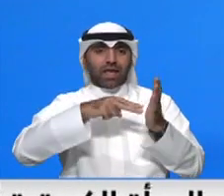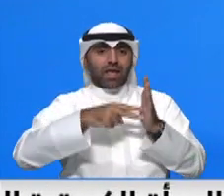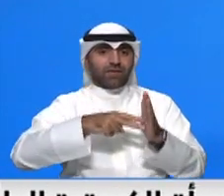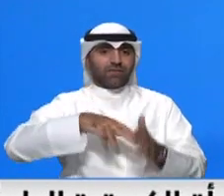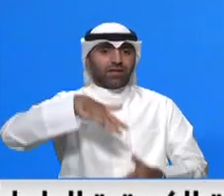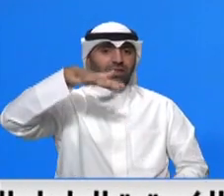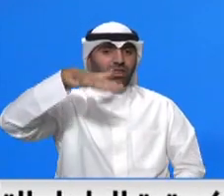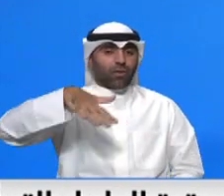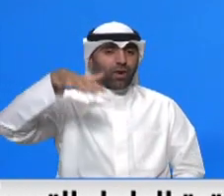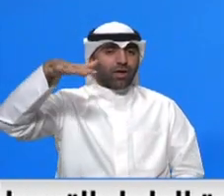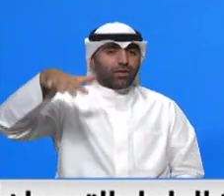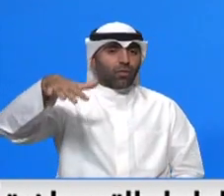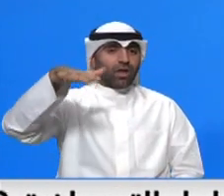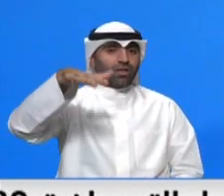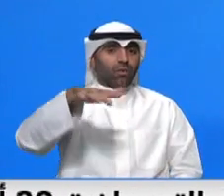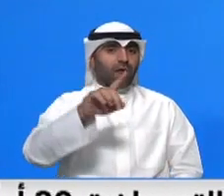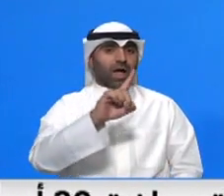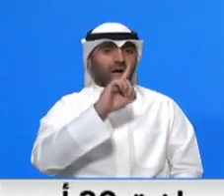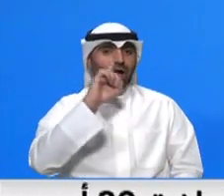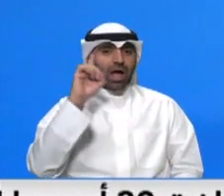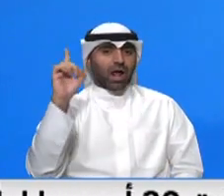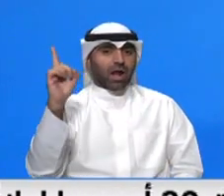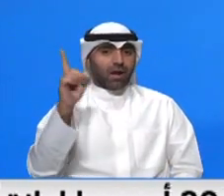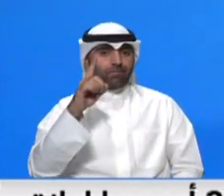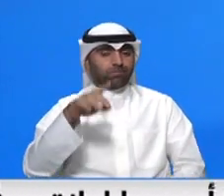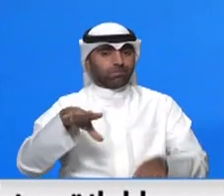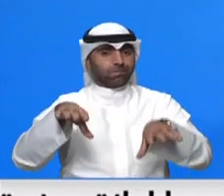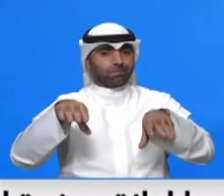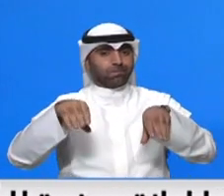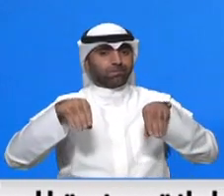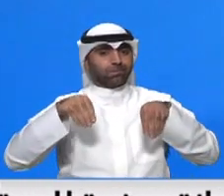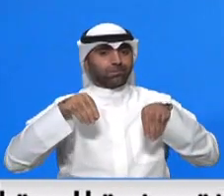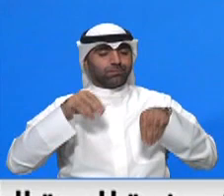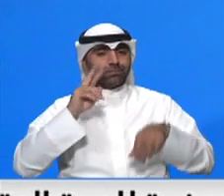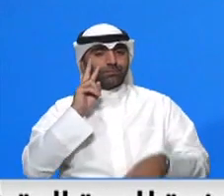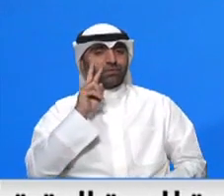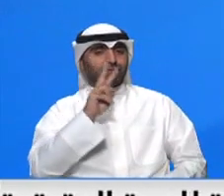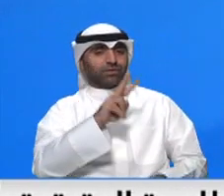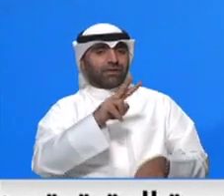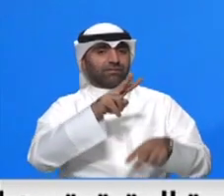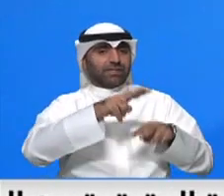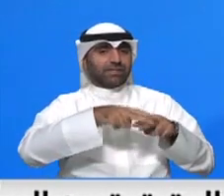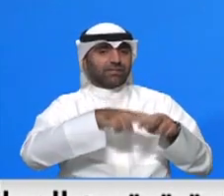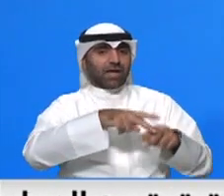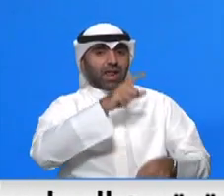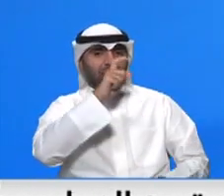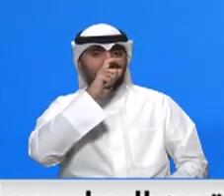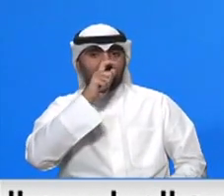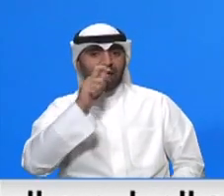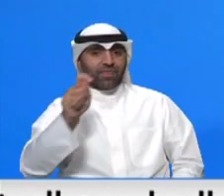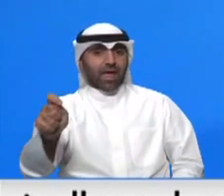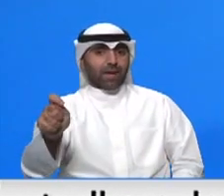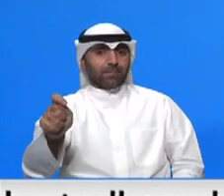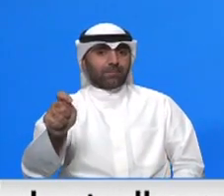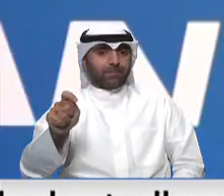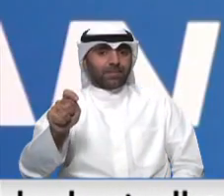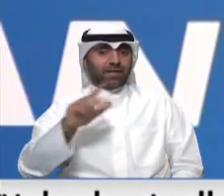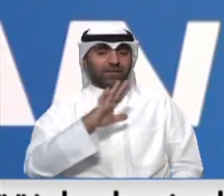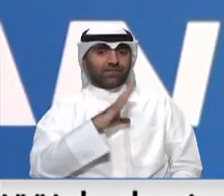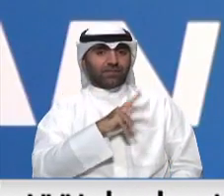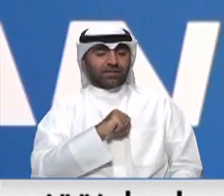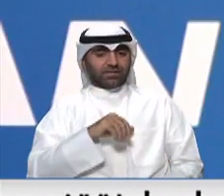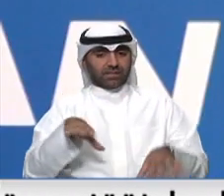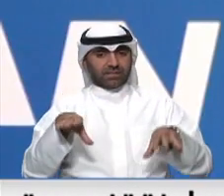فقط ولكن على المنظومه الدوليه كلها واقصد بها الامم المتحده